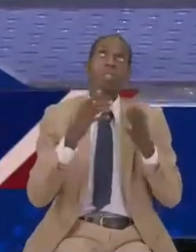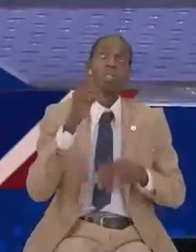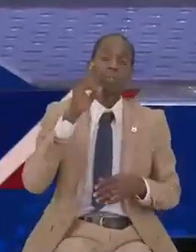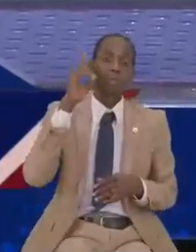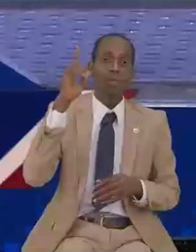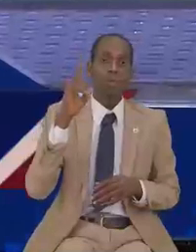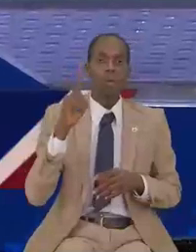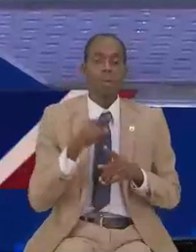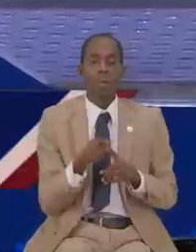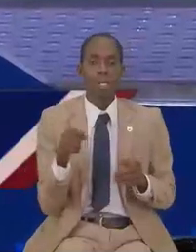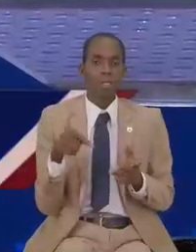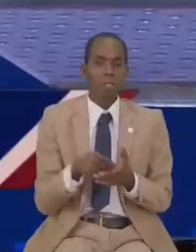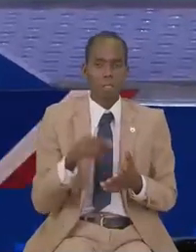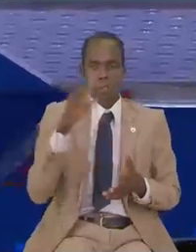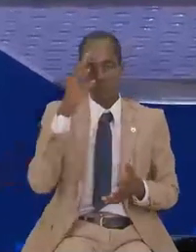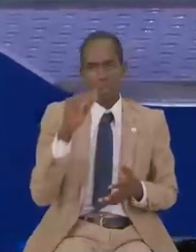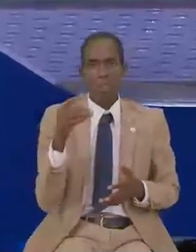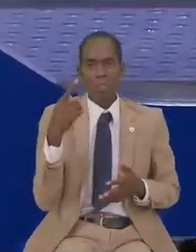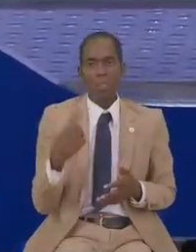Mais cet homme,